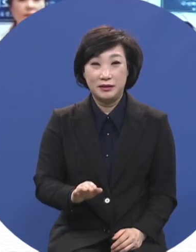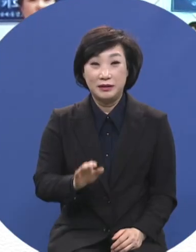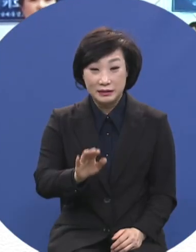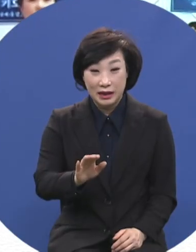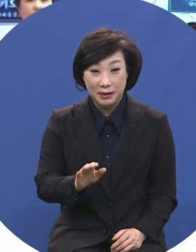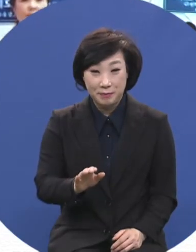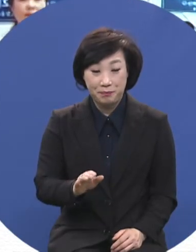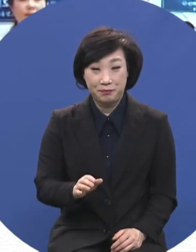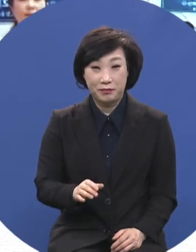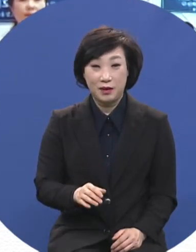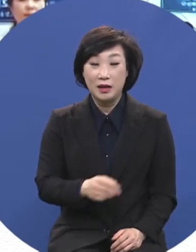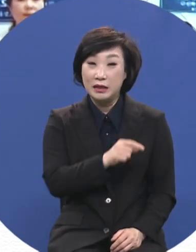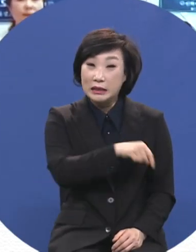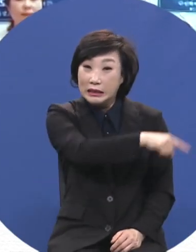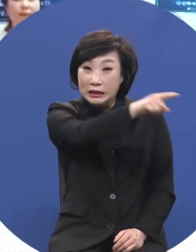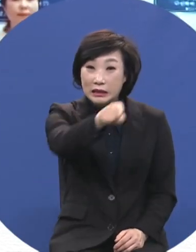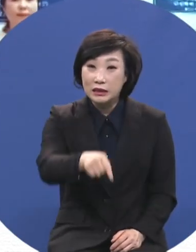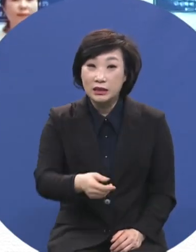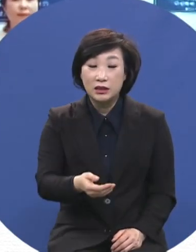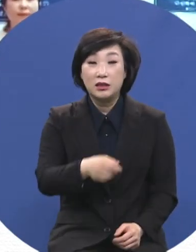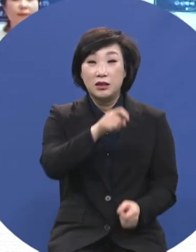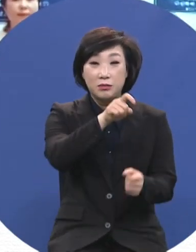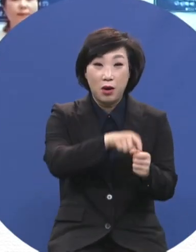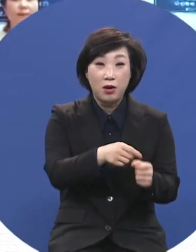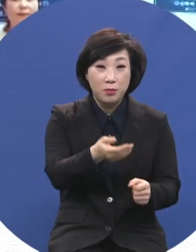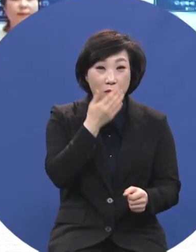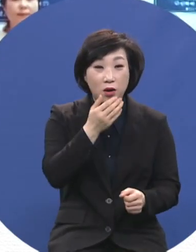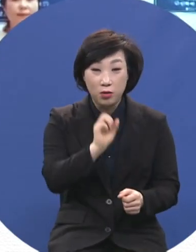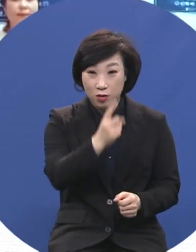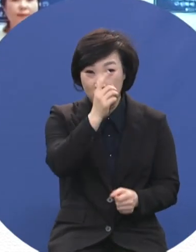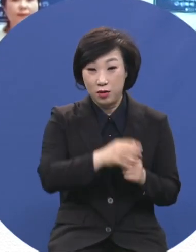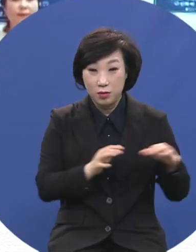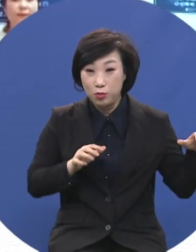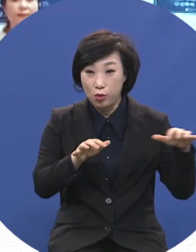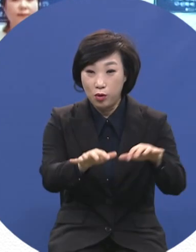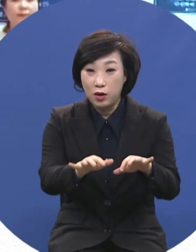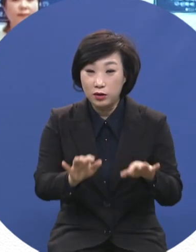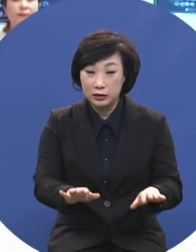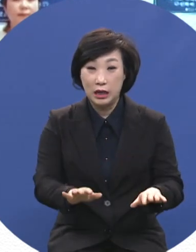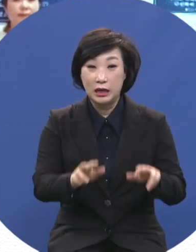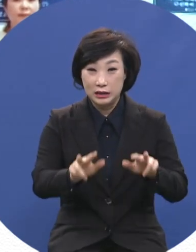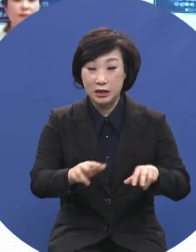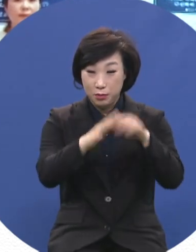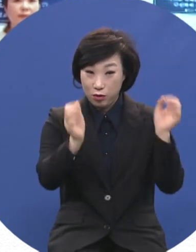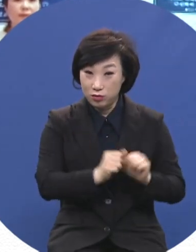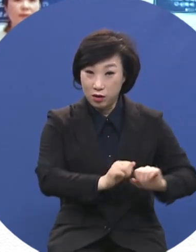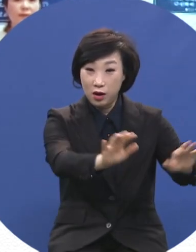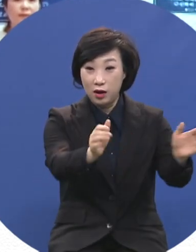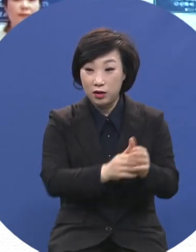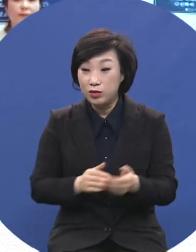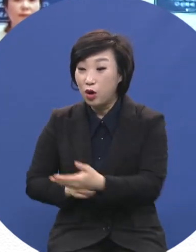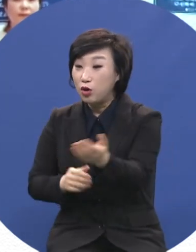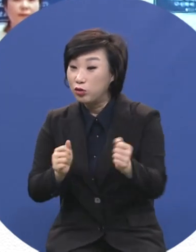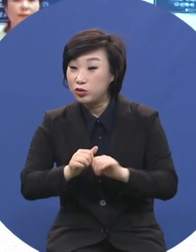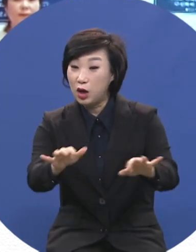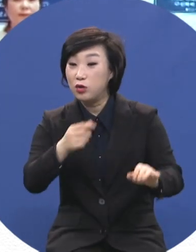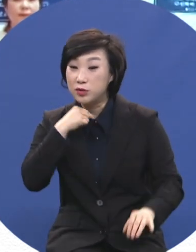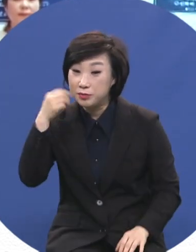야, 저들이 떡을 먹은 연고로 모였으나 저들이 다 갔다. 너희도 가려느냐. 하니까 예수님이